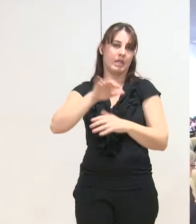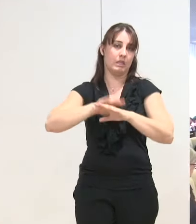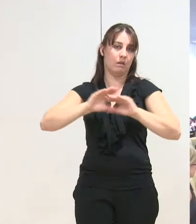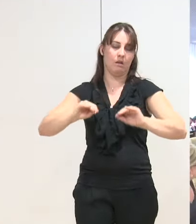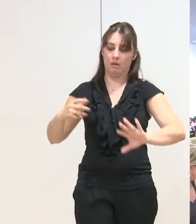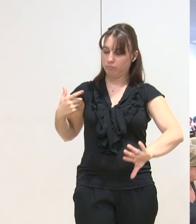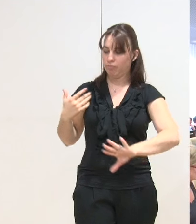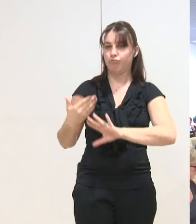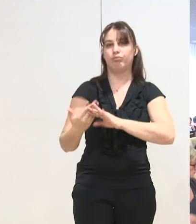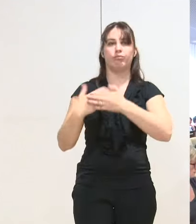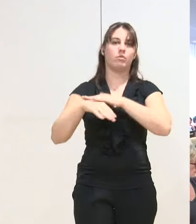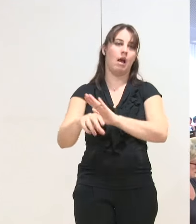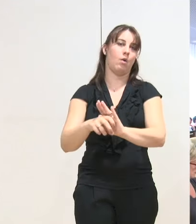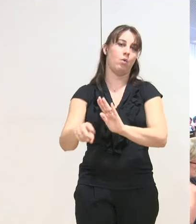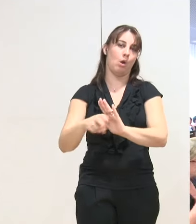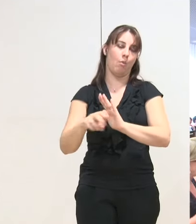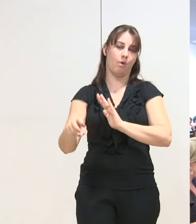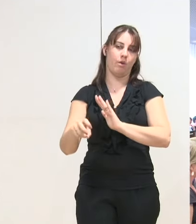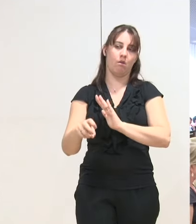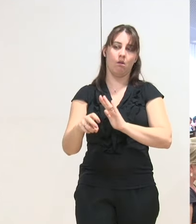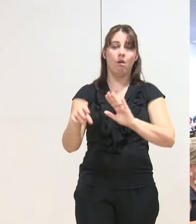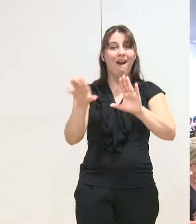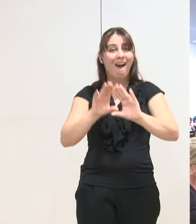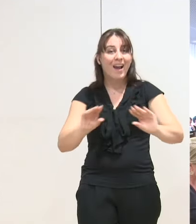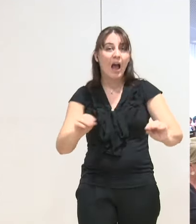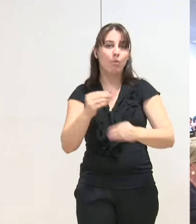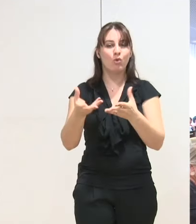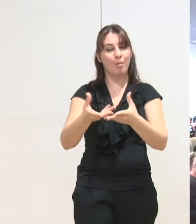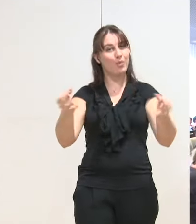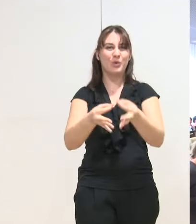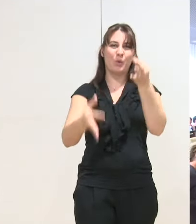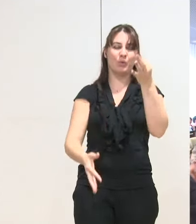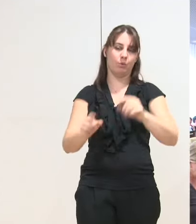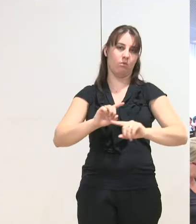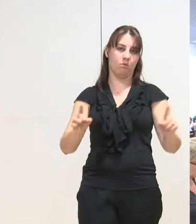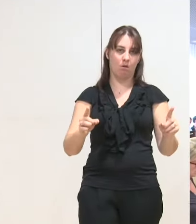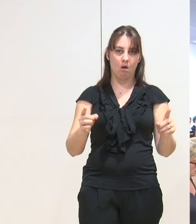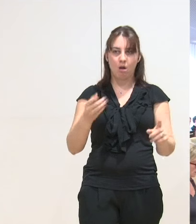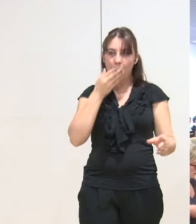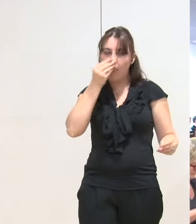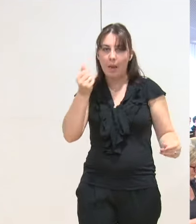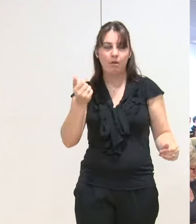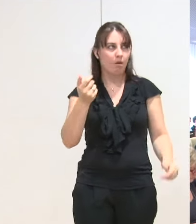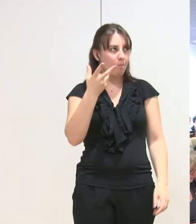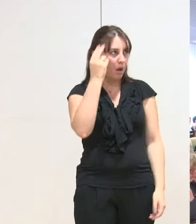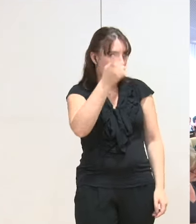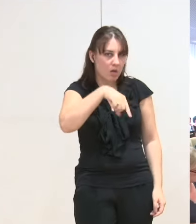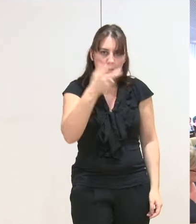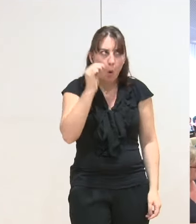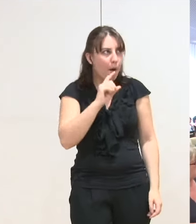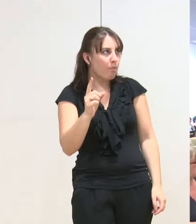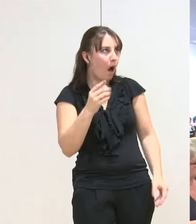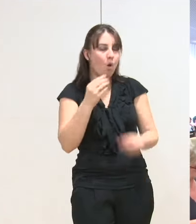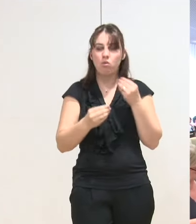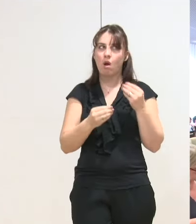à Grenoble et que loin de résoudre ou de calmer donner le senti soit de ne pas comprendre ou de ne pas en prendre la